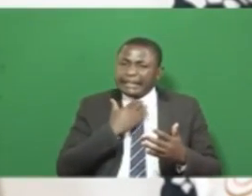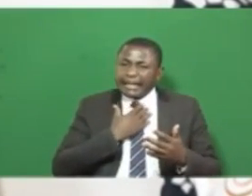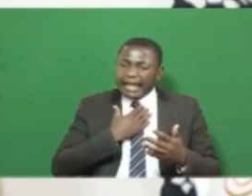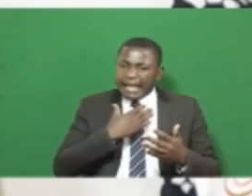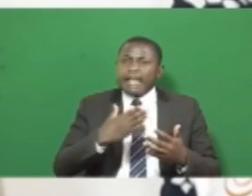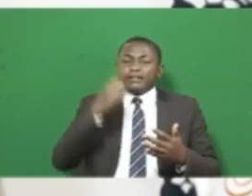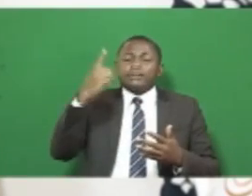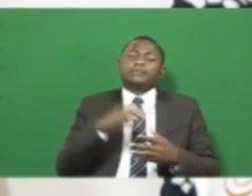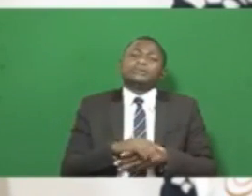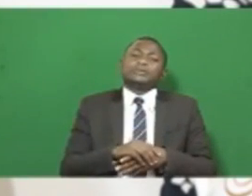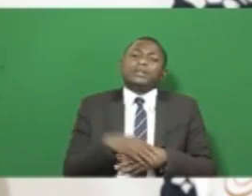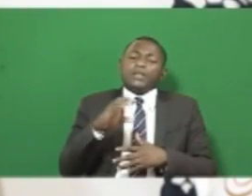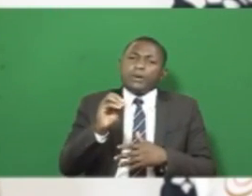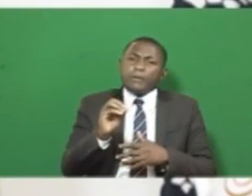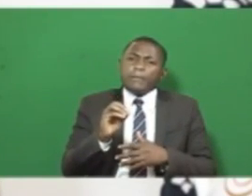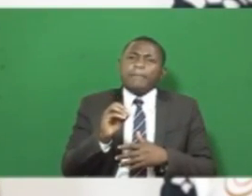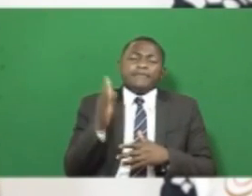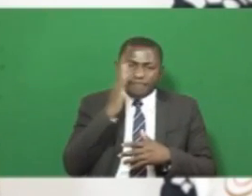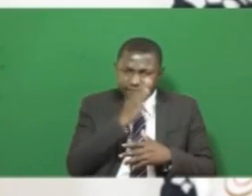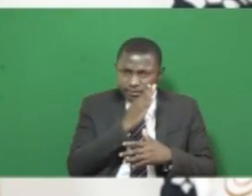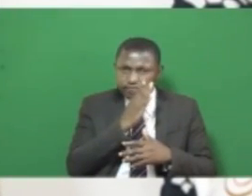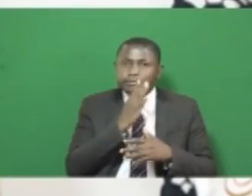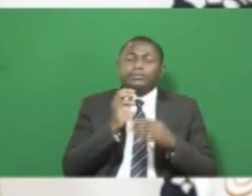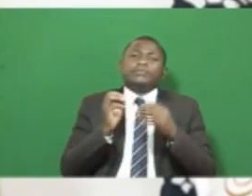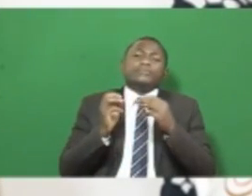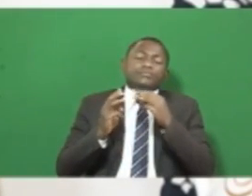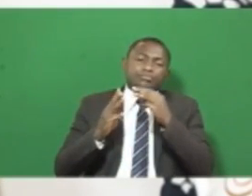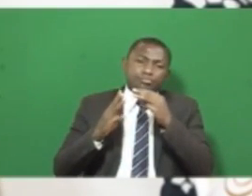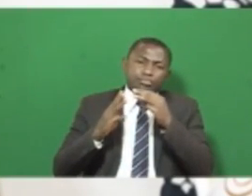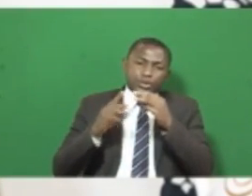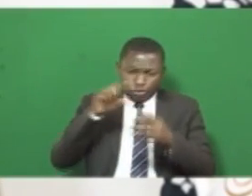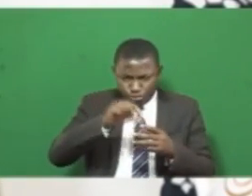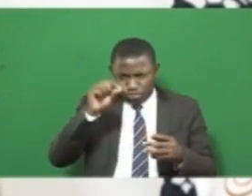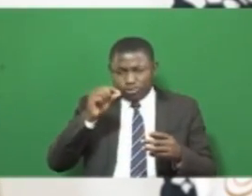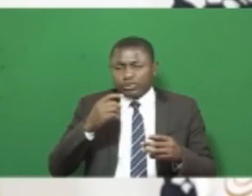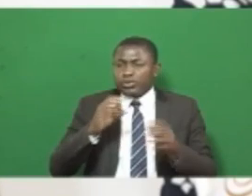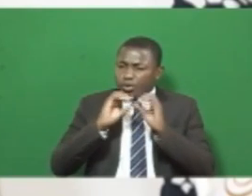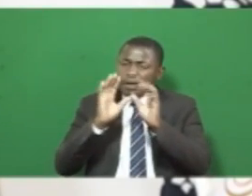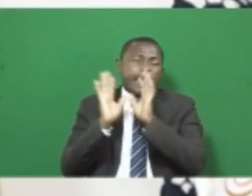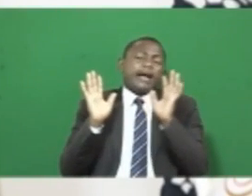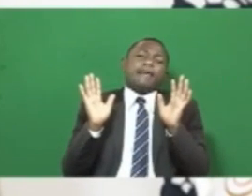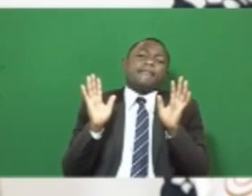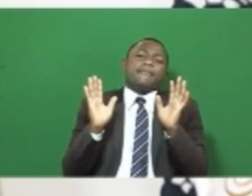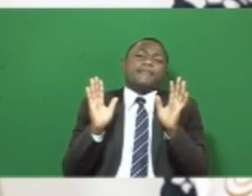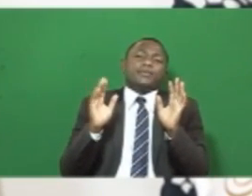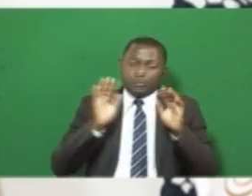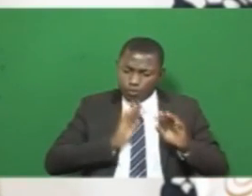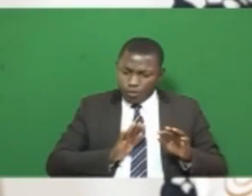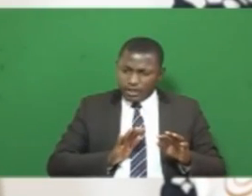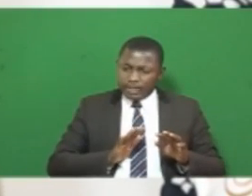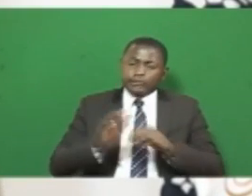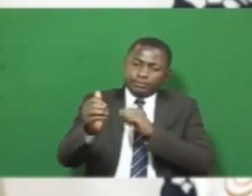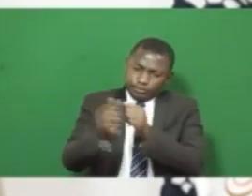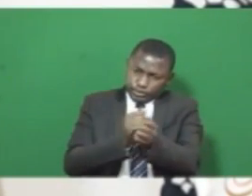Mwari. Saka iya akatopedza kudhara sarudzi yake akatoita ende akatomirira kuparadza saka